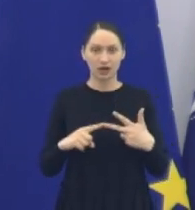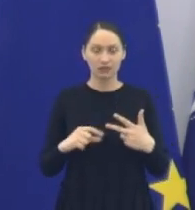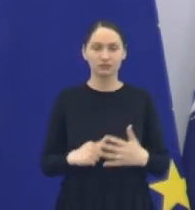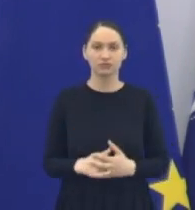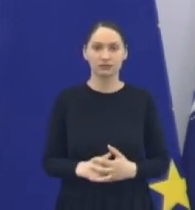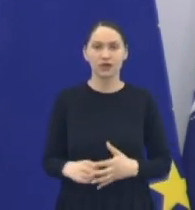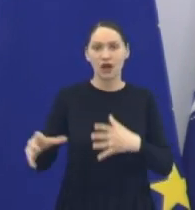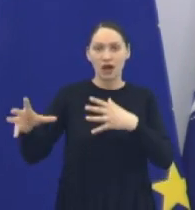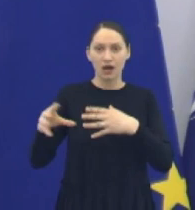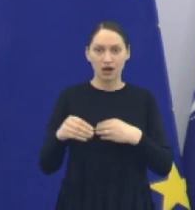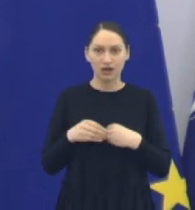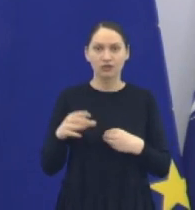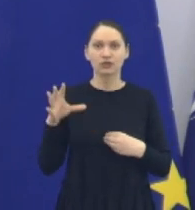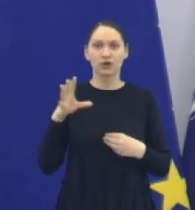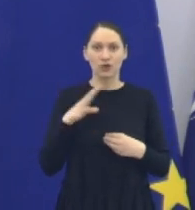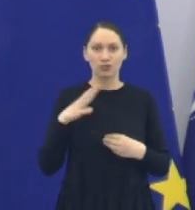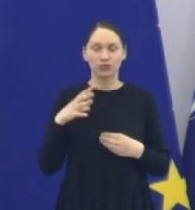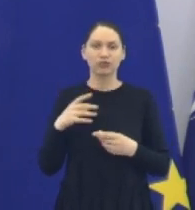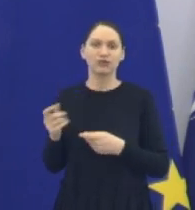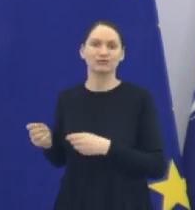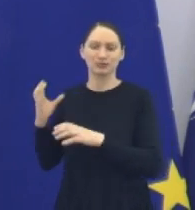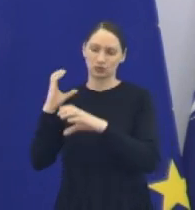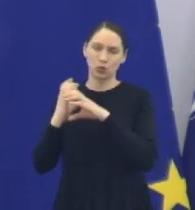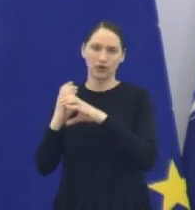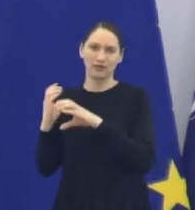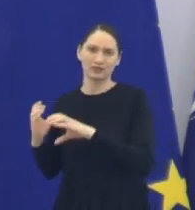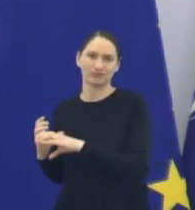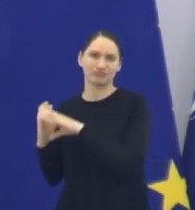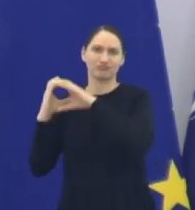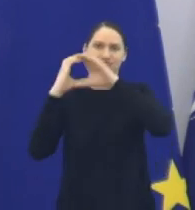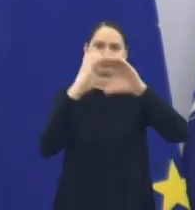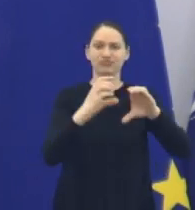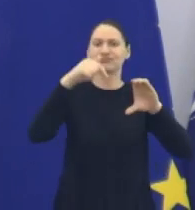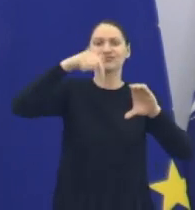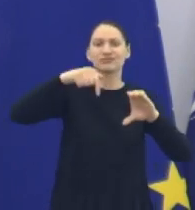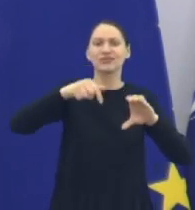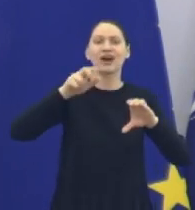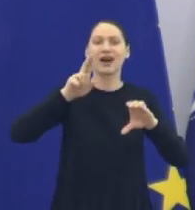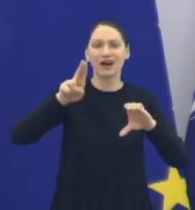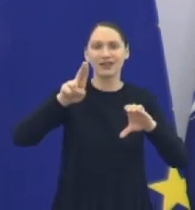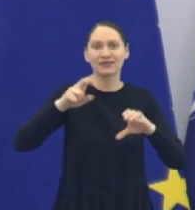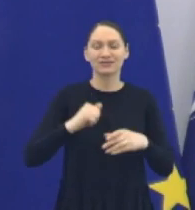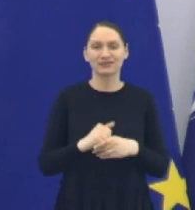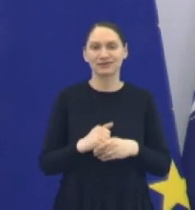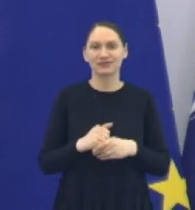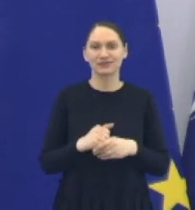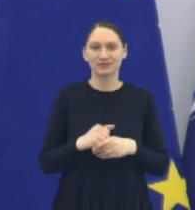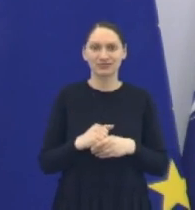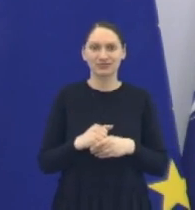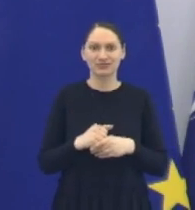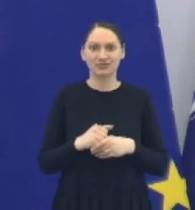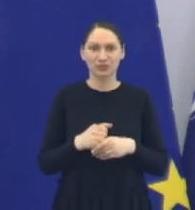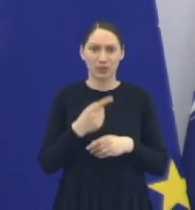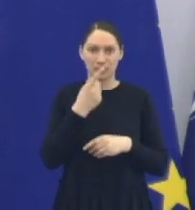kartu su mumis atvyko krovinys, karinis krovinys. Jis buvo atgabentas